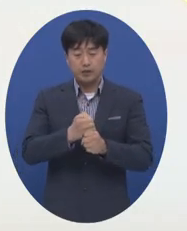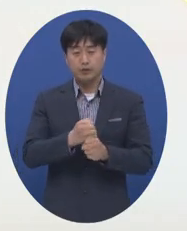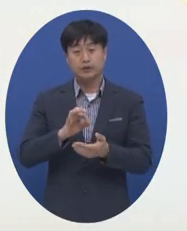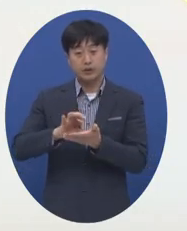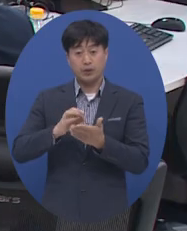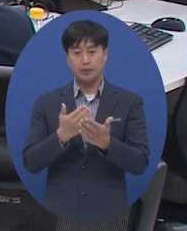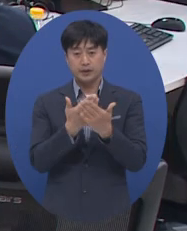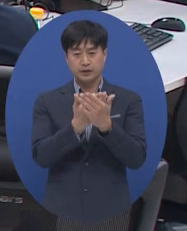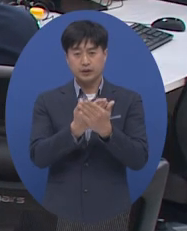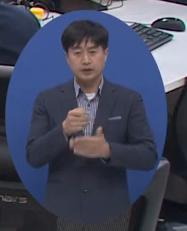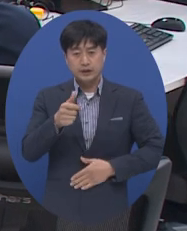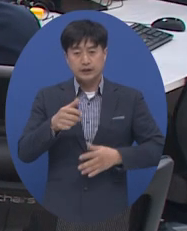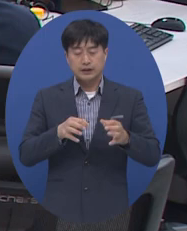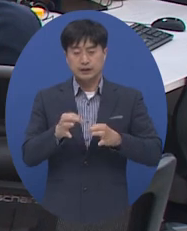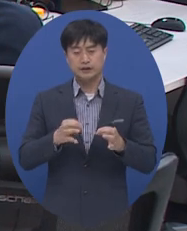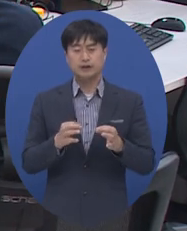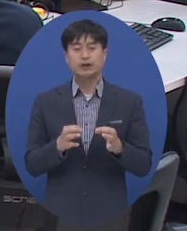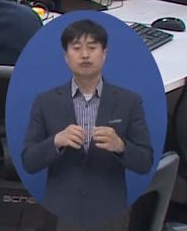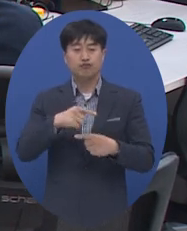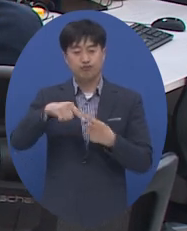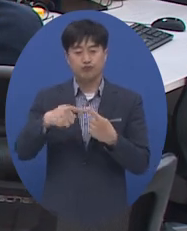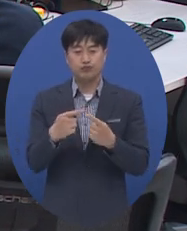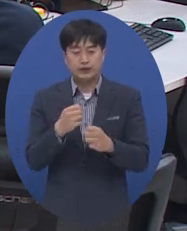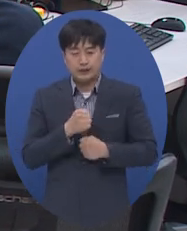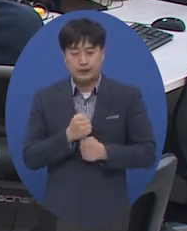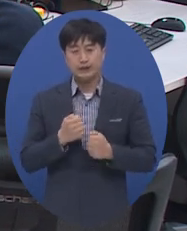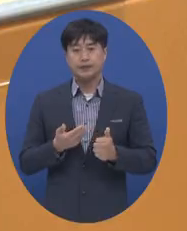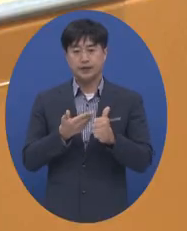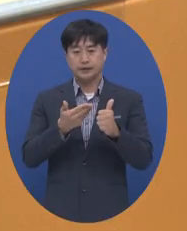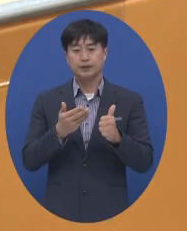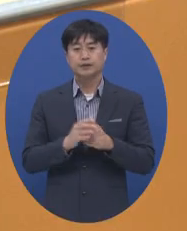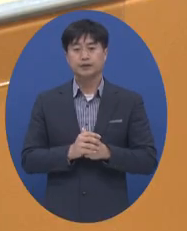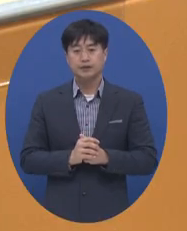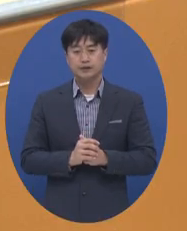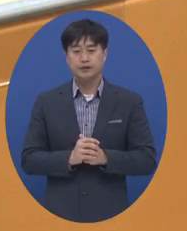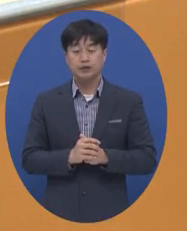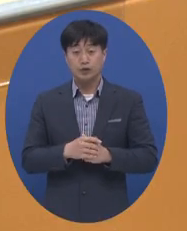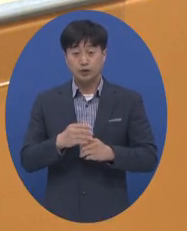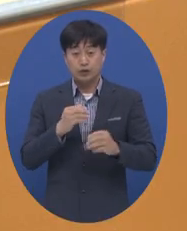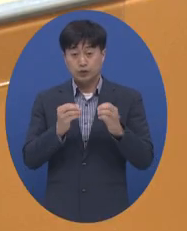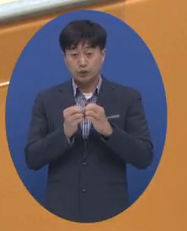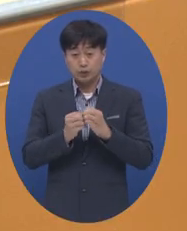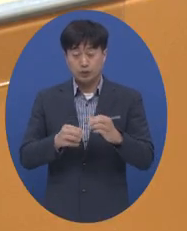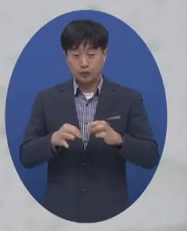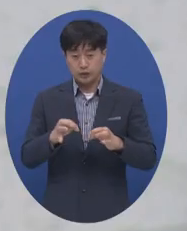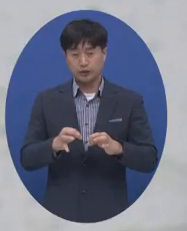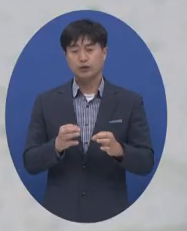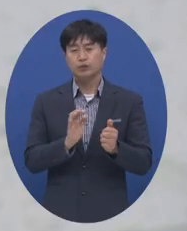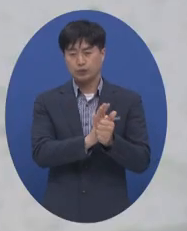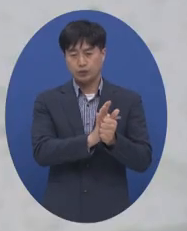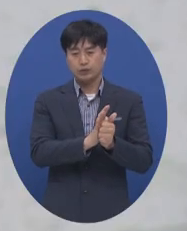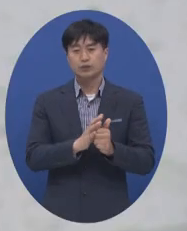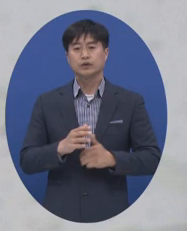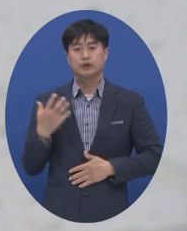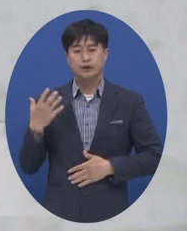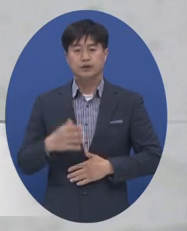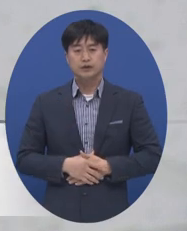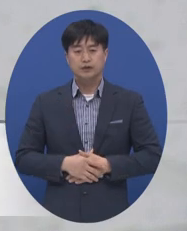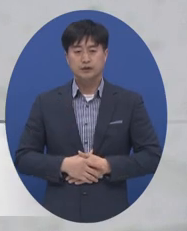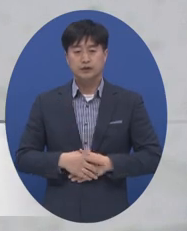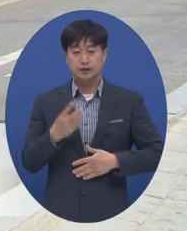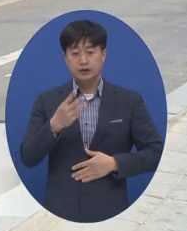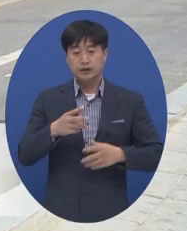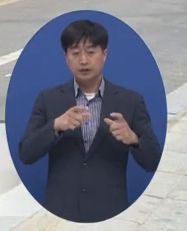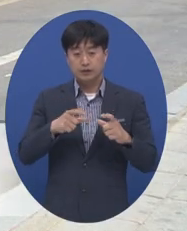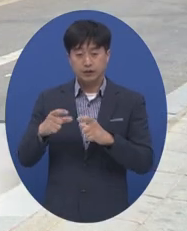발행과 이용 활성화, 소상공인의 경영 안정과 성장, 전통시장 활성화를 위한 조사와 연구 등의 업무를 맡습니다. 또